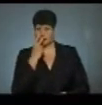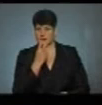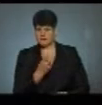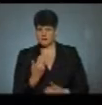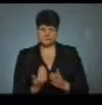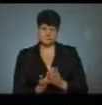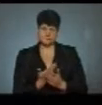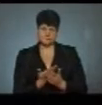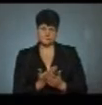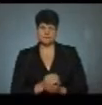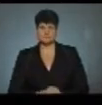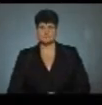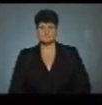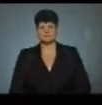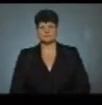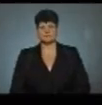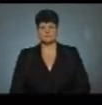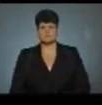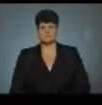у випуску.